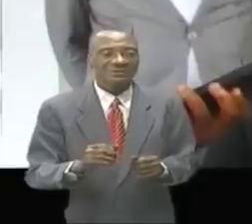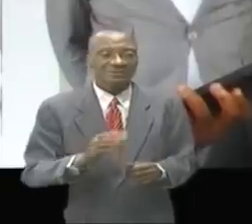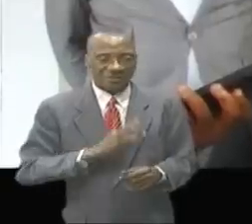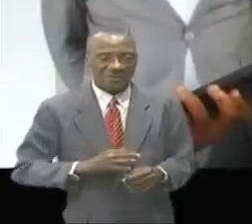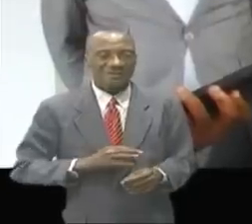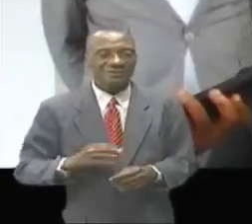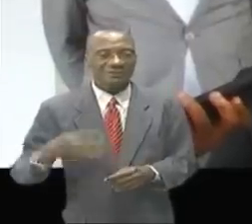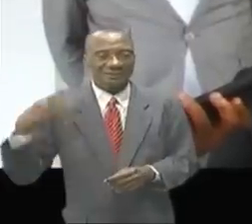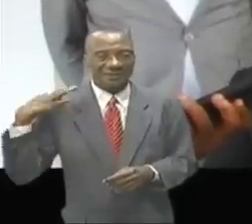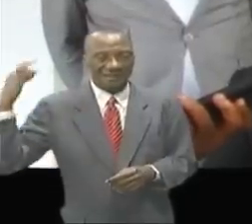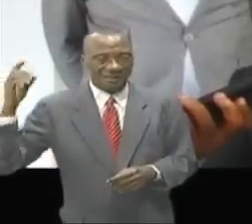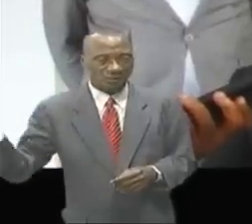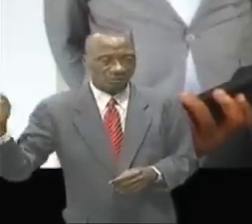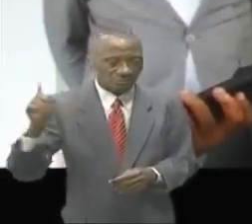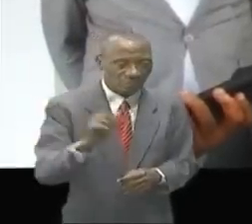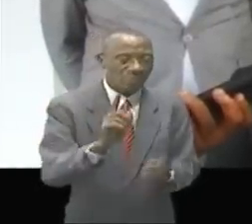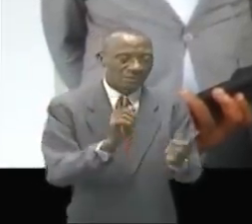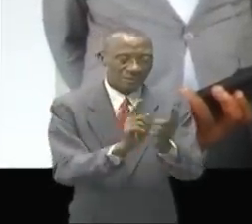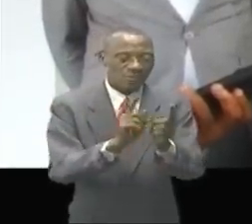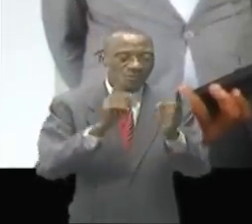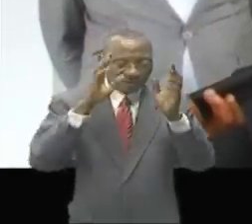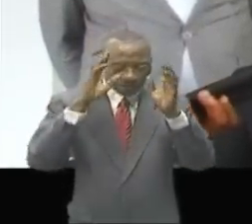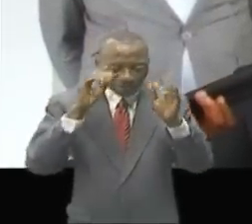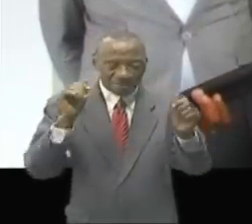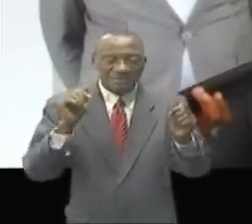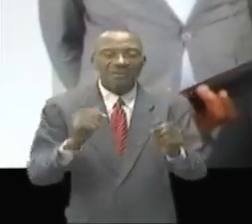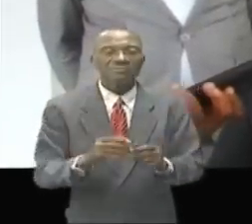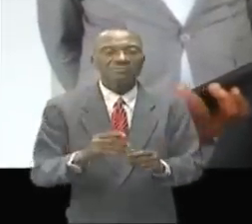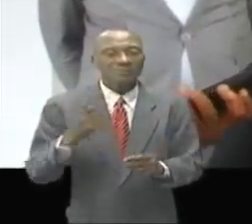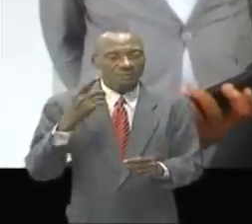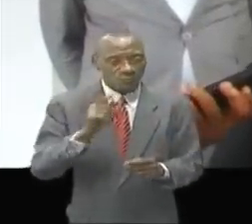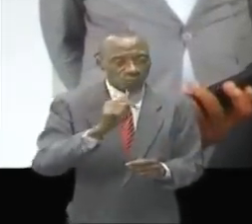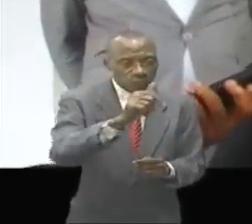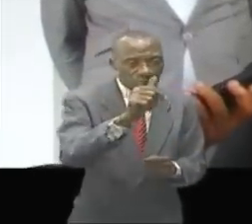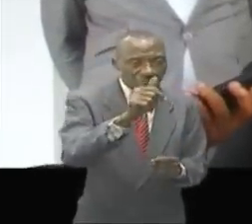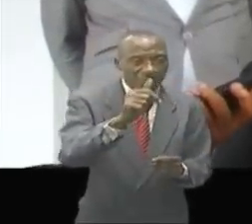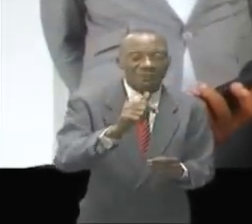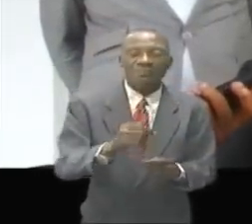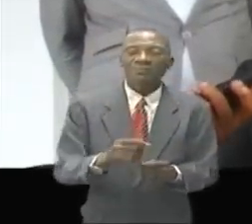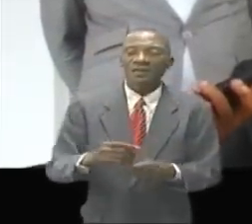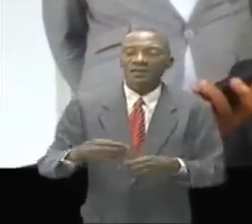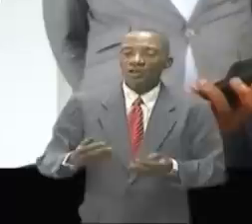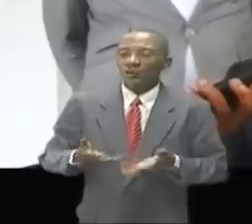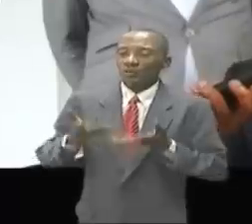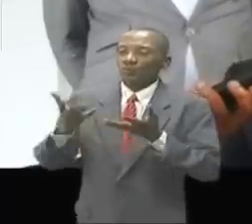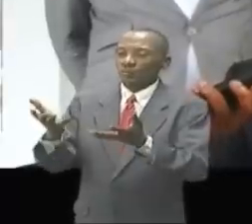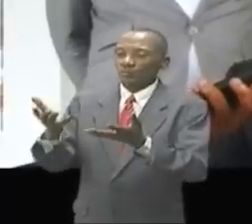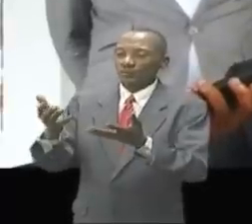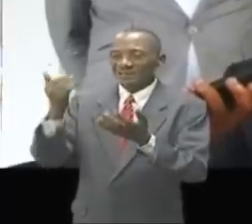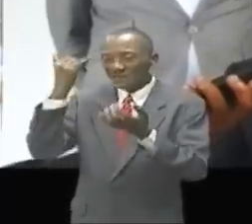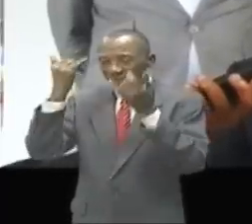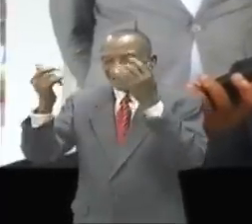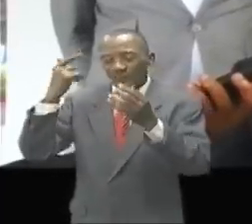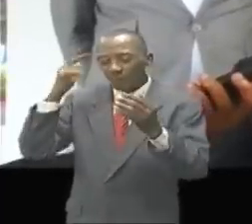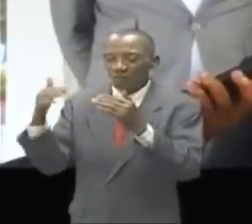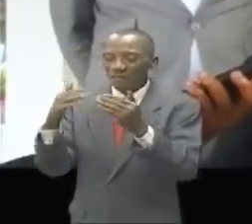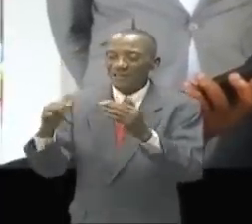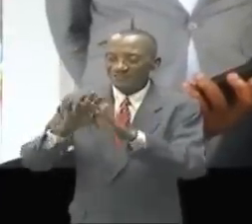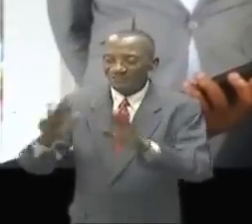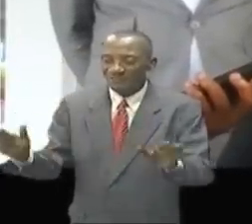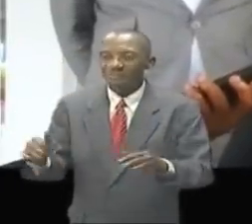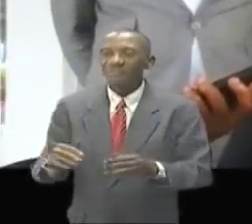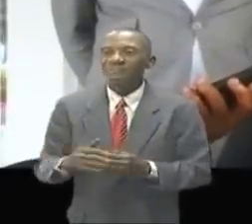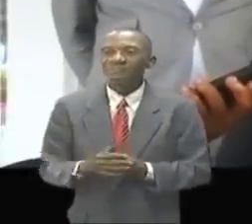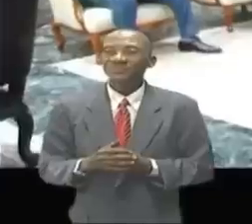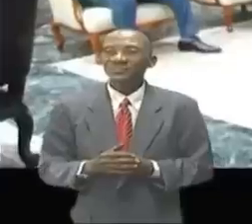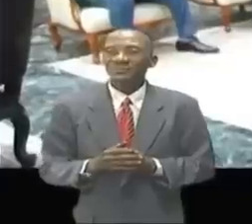sa rencontre afin qu'il puisse donner des propositions de sortie de crise. Voilà les raisons qui nous ont amenés à